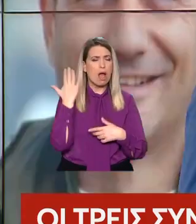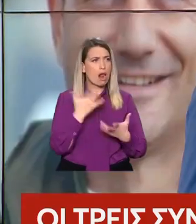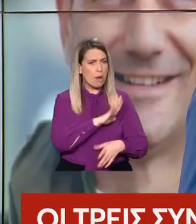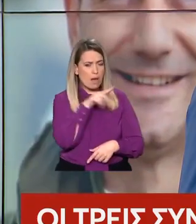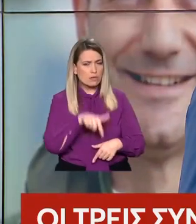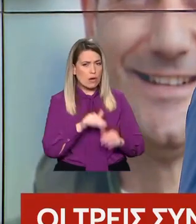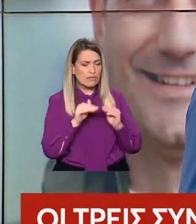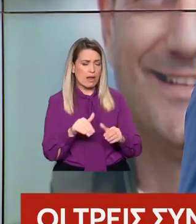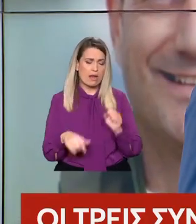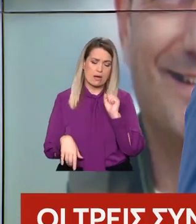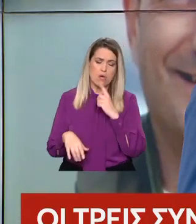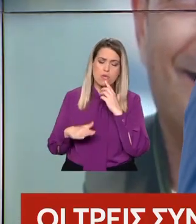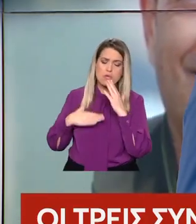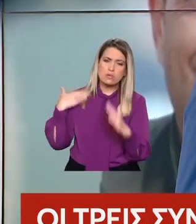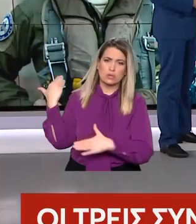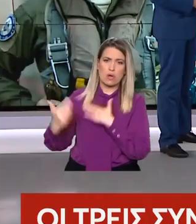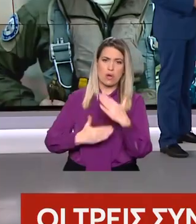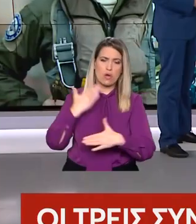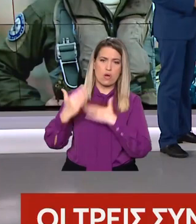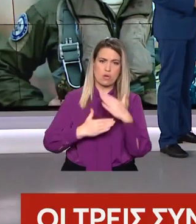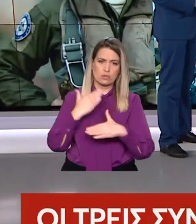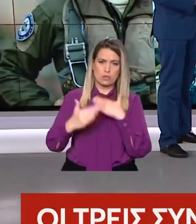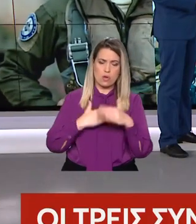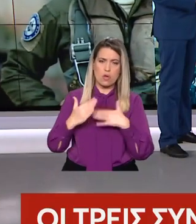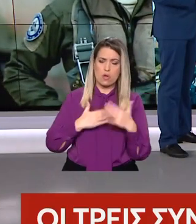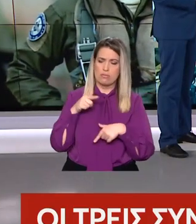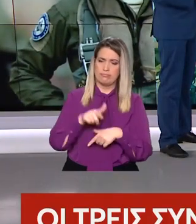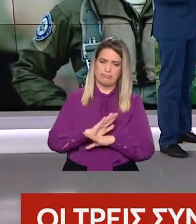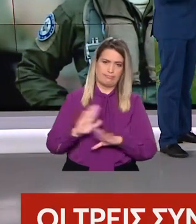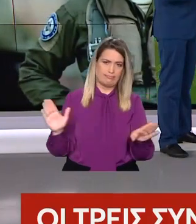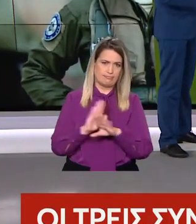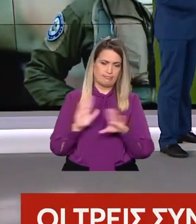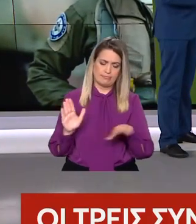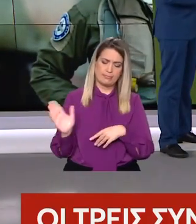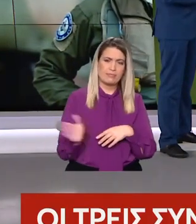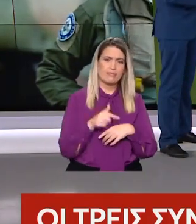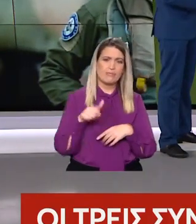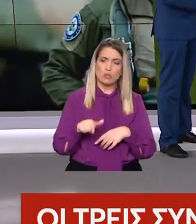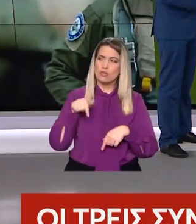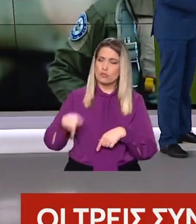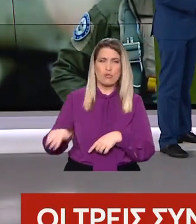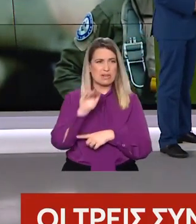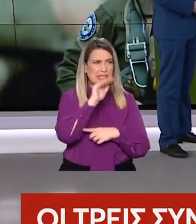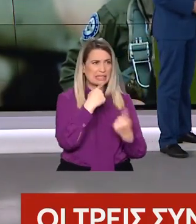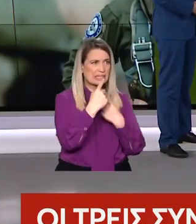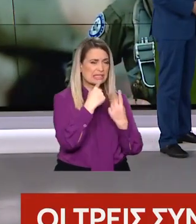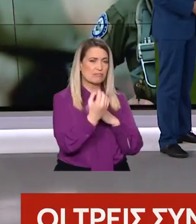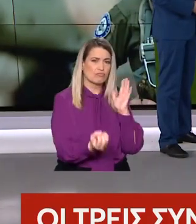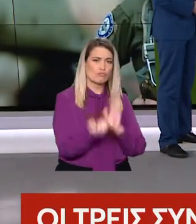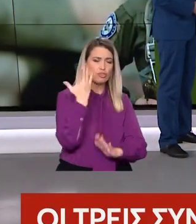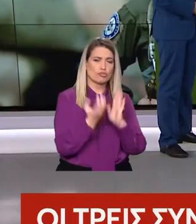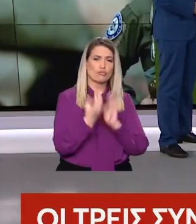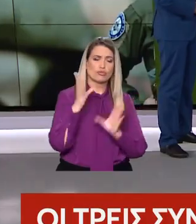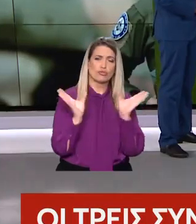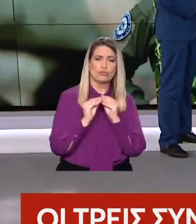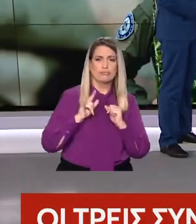και πολλά χρόνια και γι' αυτό το Υπουργείο, τόσο ο νυν υπουργός όσο και ο προηγούμενος, έκανε πραγματικά αγώνα δρόμου για να φέρουν τα Mi-346.